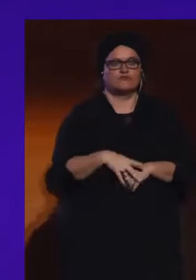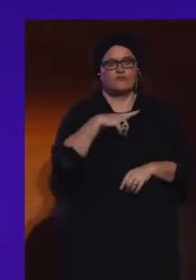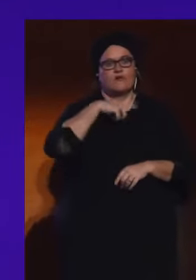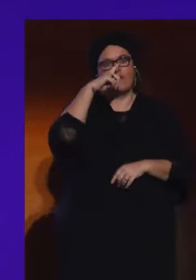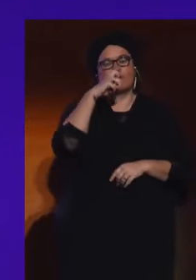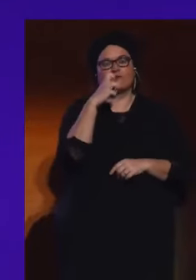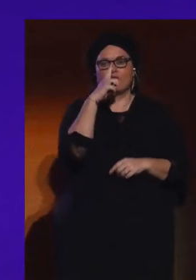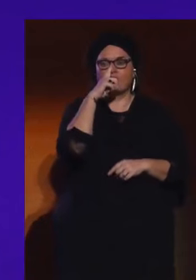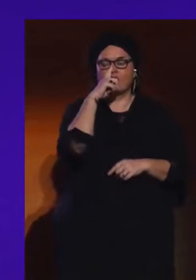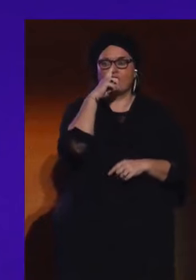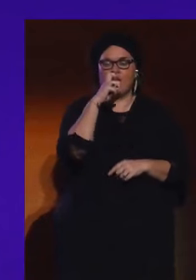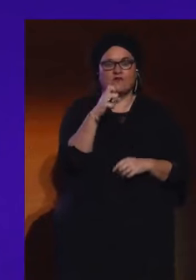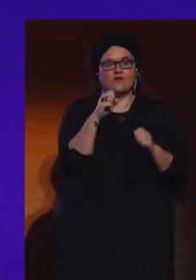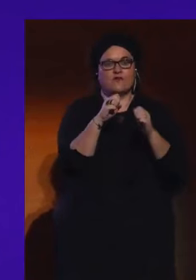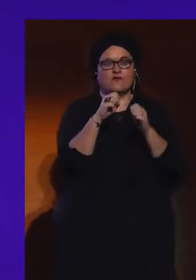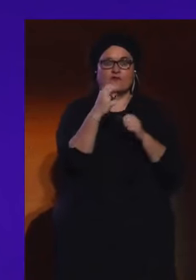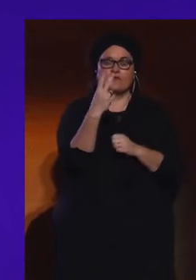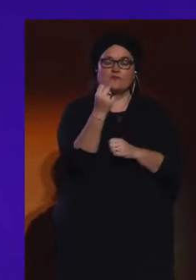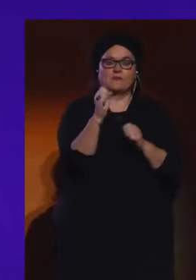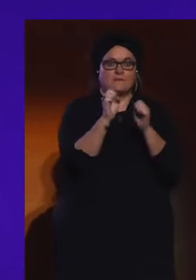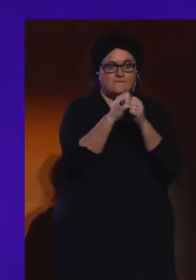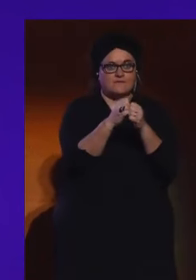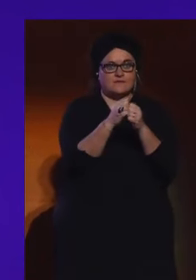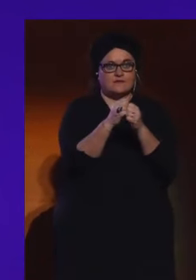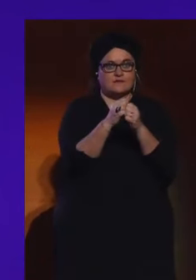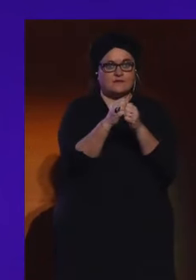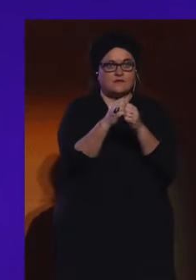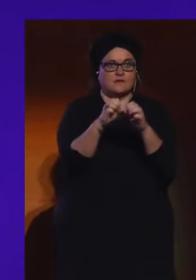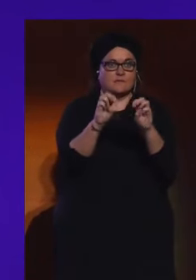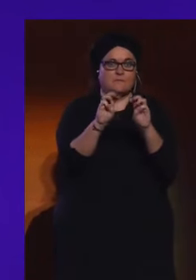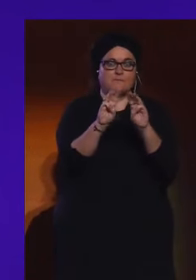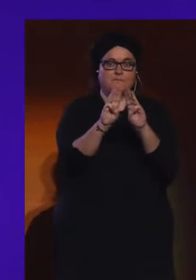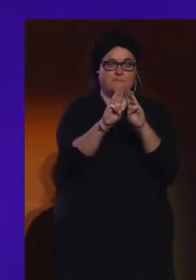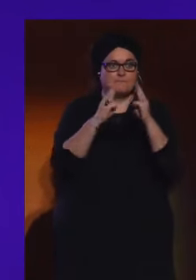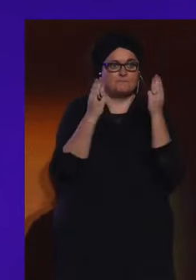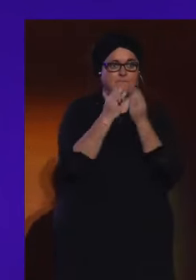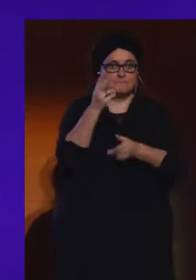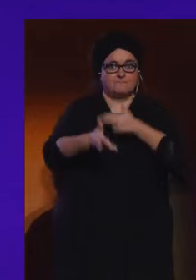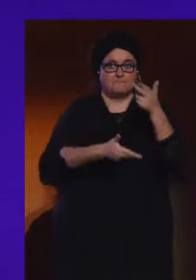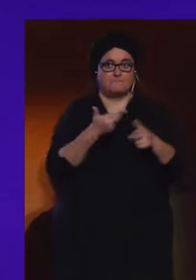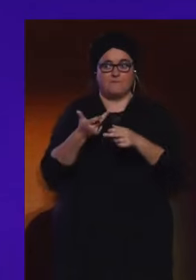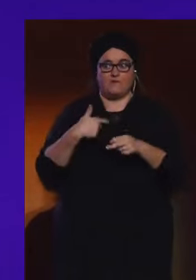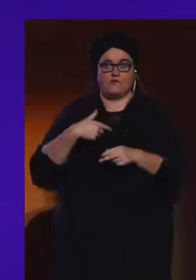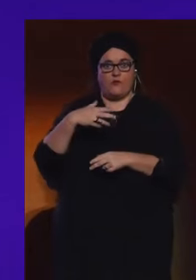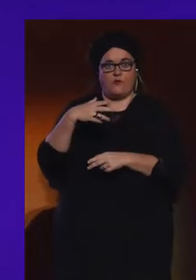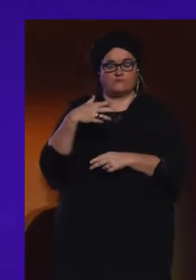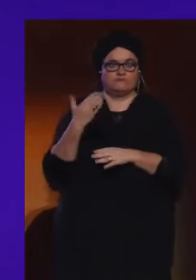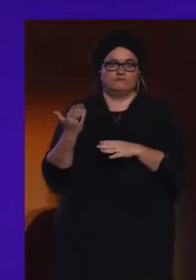dut, 2020 urtean Eusko Legebiltzarreko hauteskundeetara aurkeztu nitzenean, orduan lehendakari gai